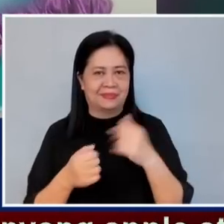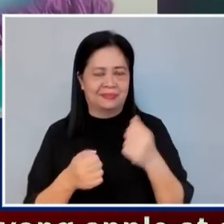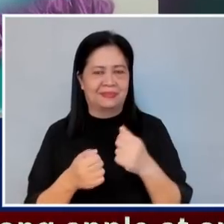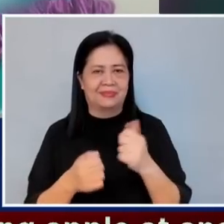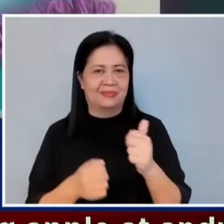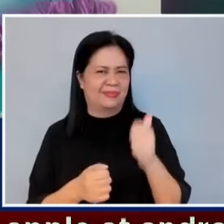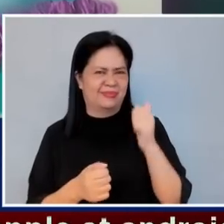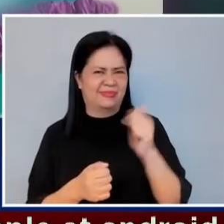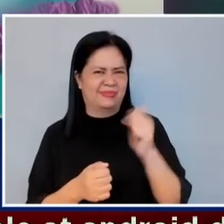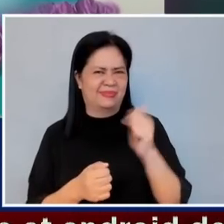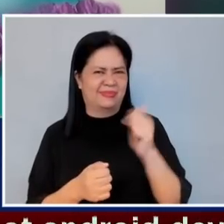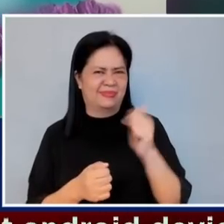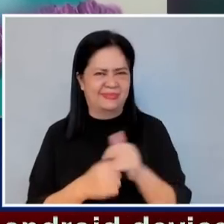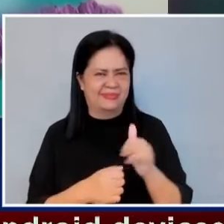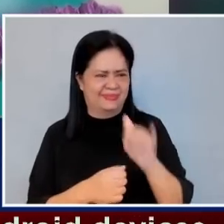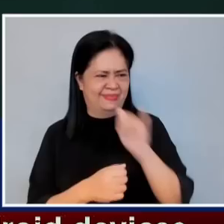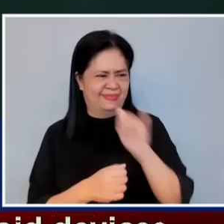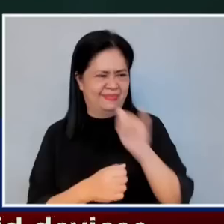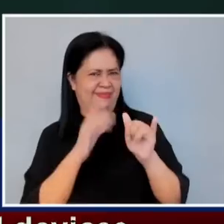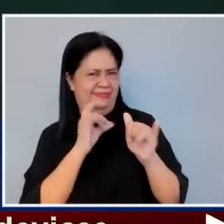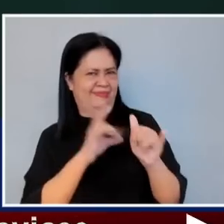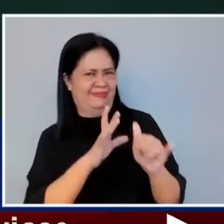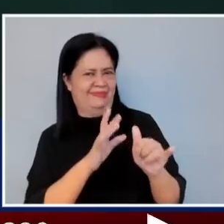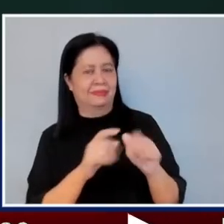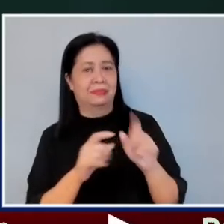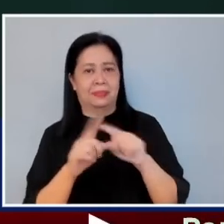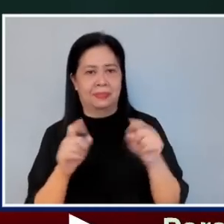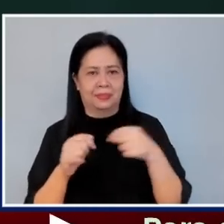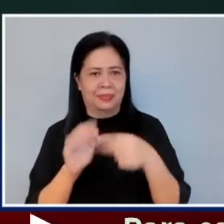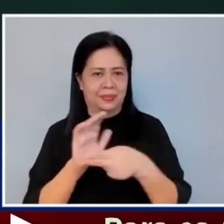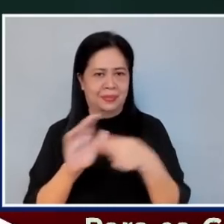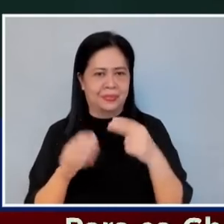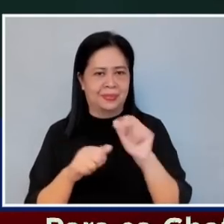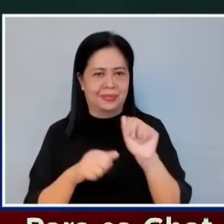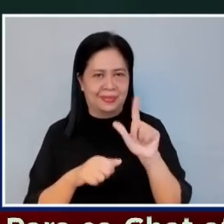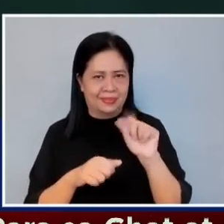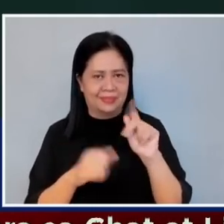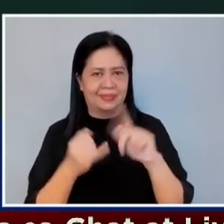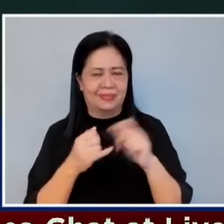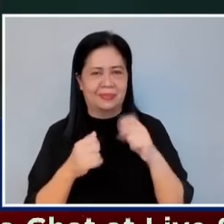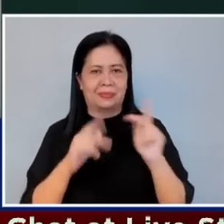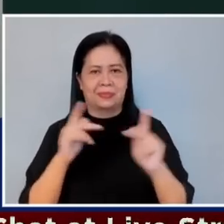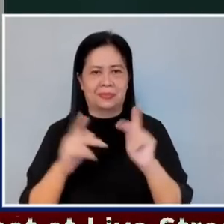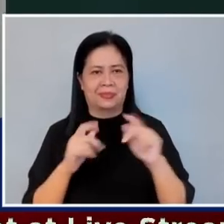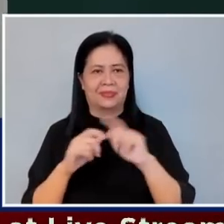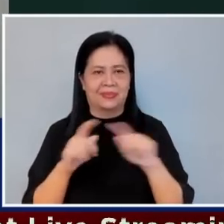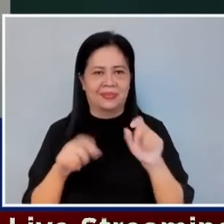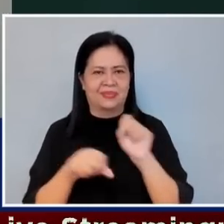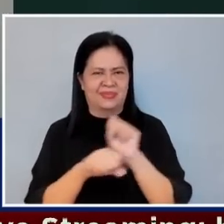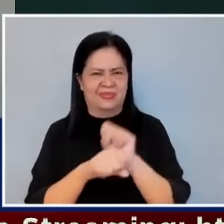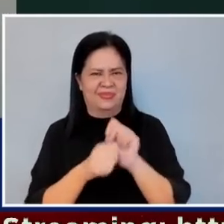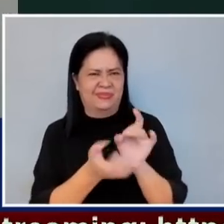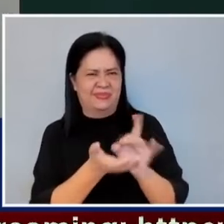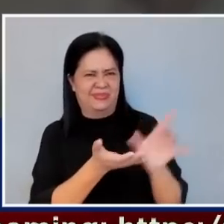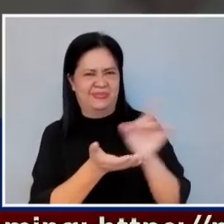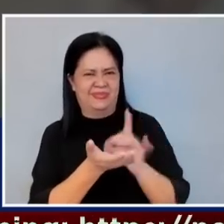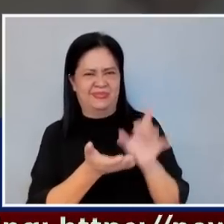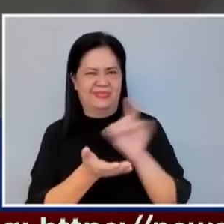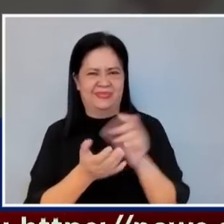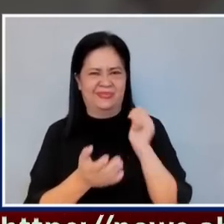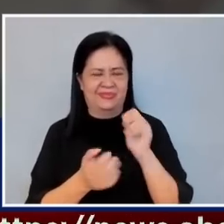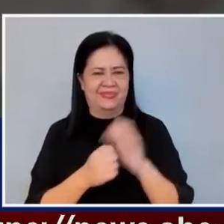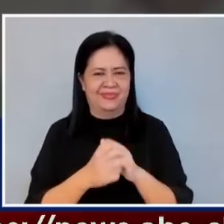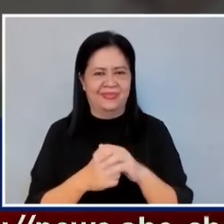sa lahat ay alak. Alak ang written works, alak ang performance task, at alak ang